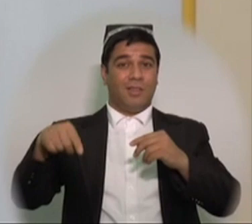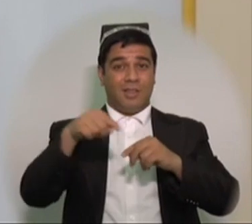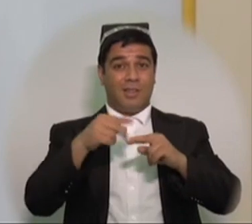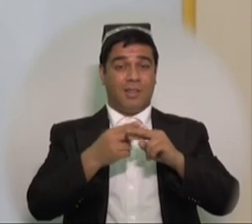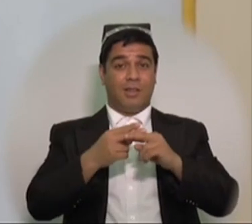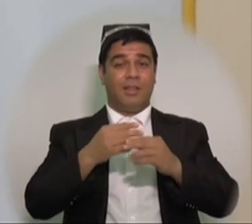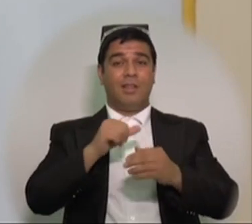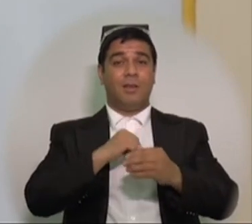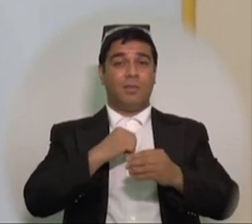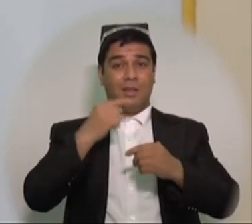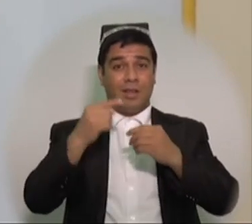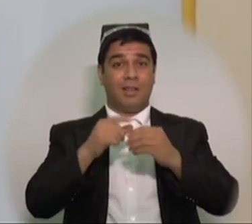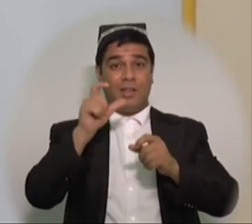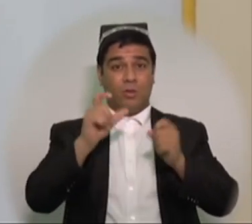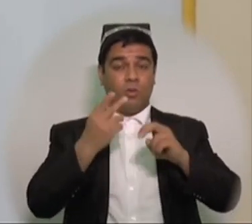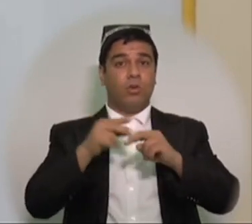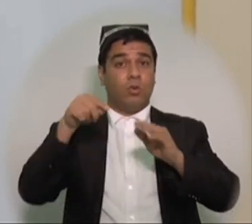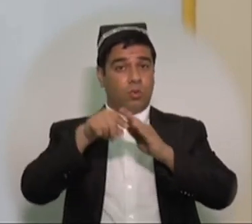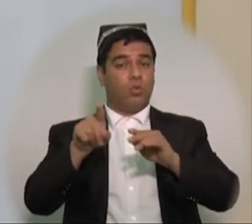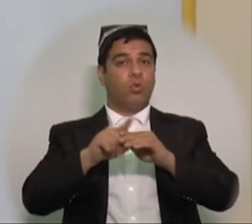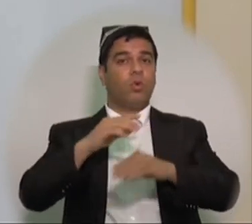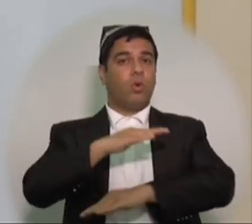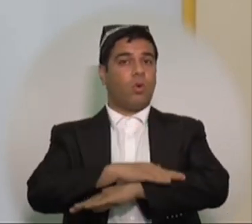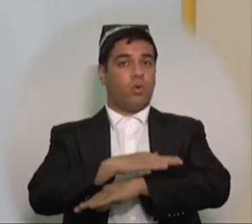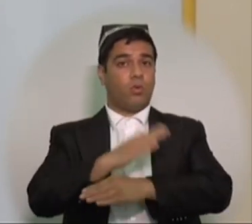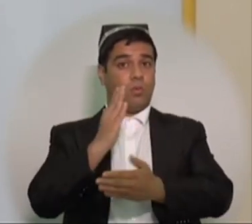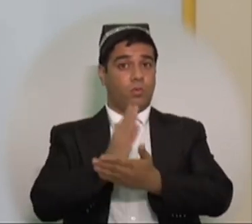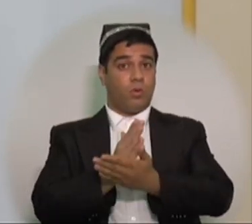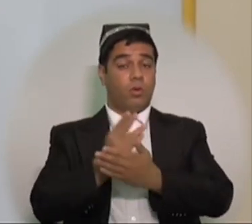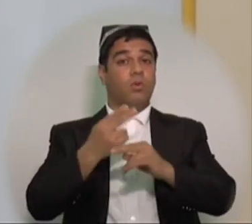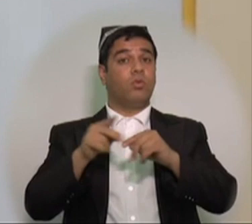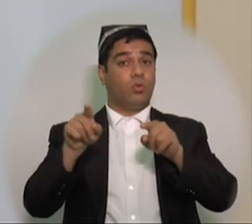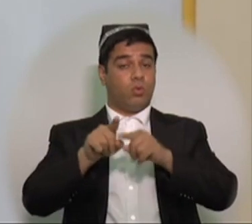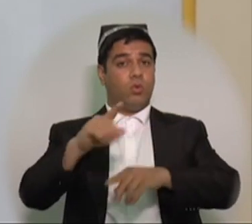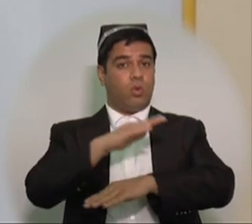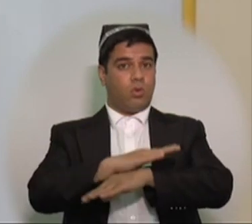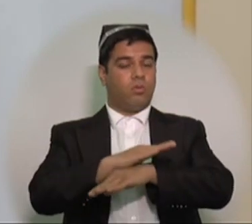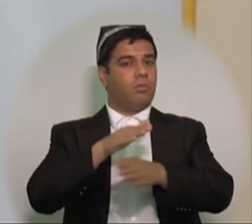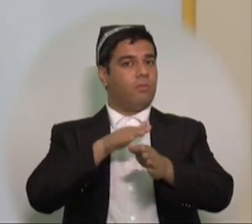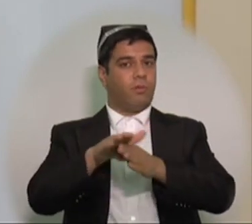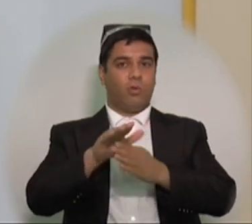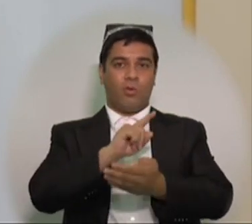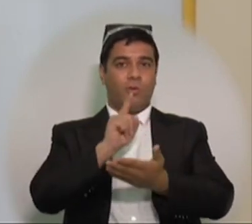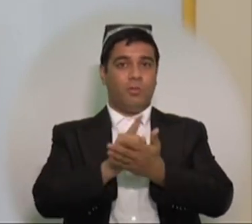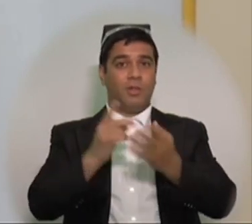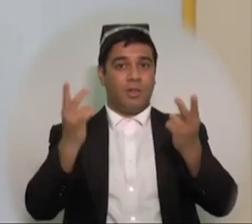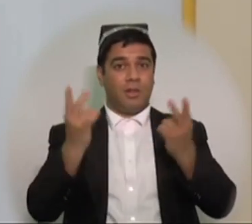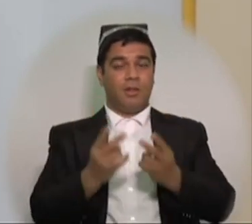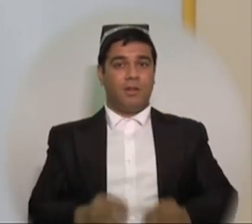yakın insanlar bosa hem, ana şunu ham özünün adabı var. Şu adablarga riaya kılınışı